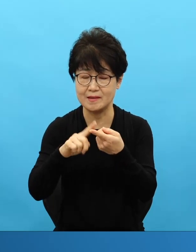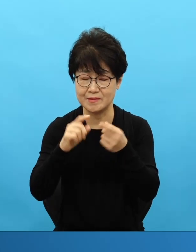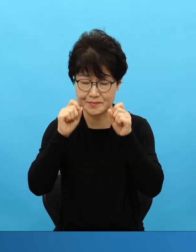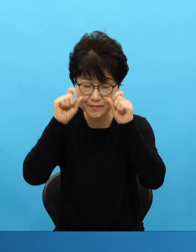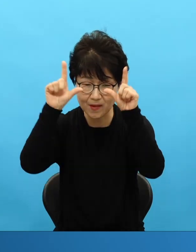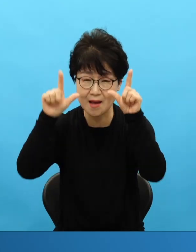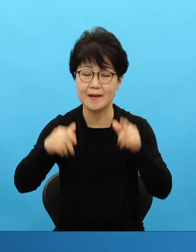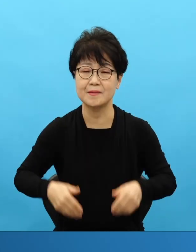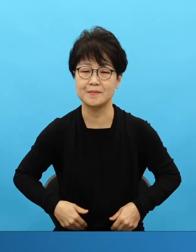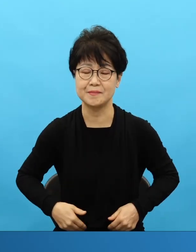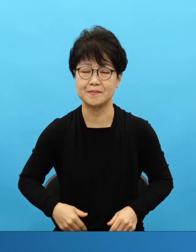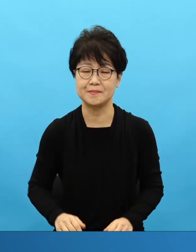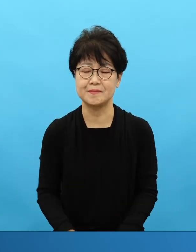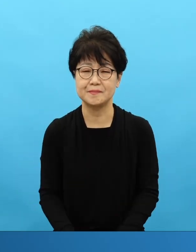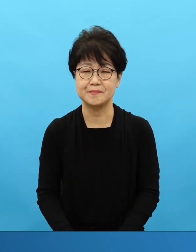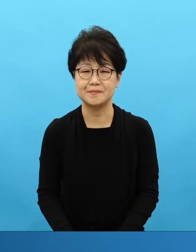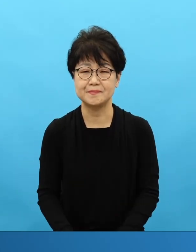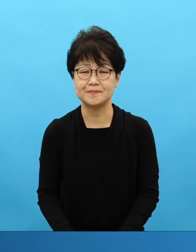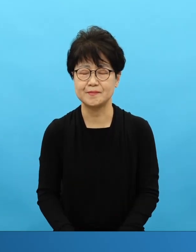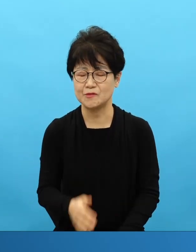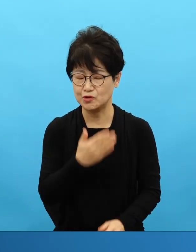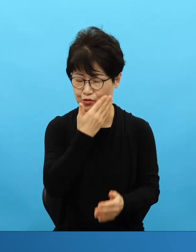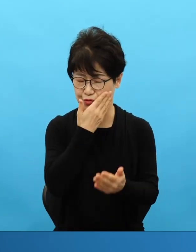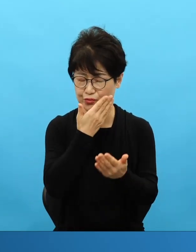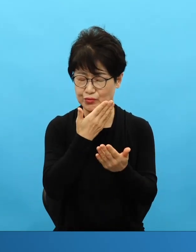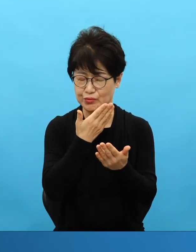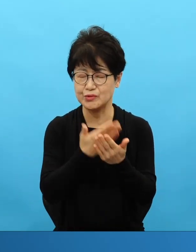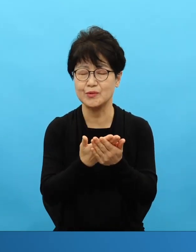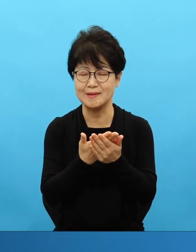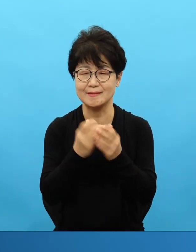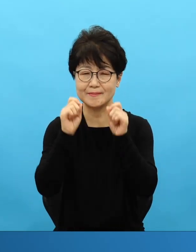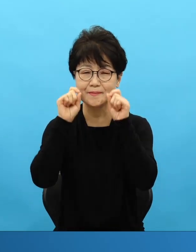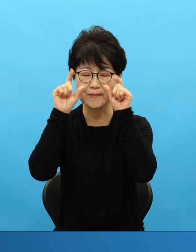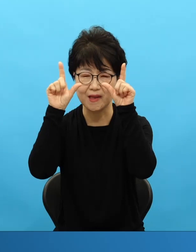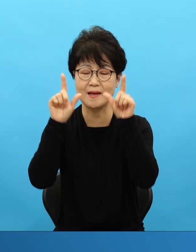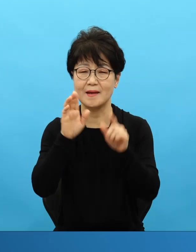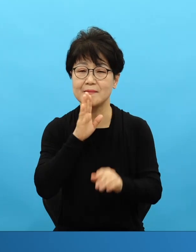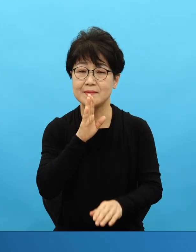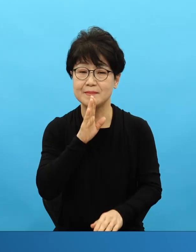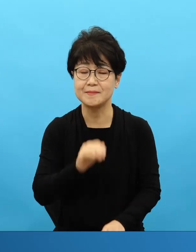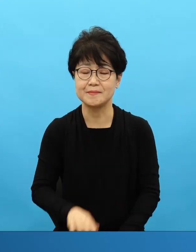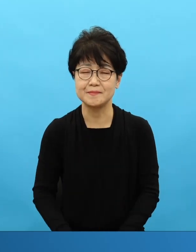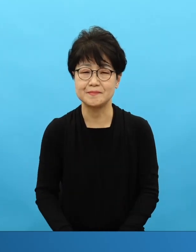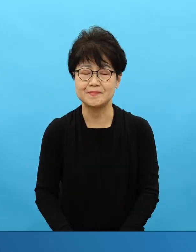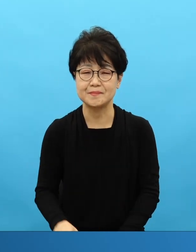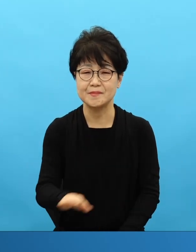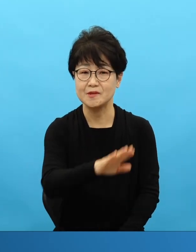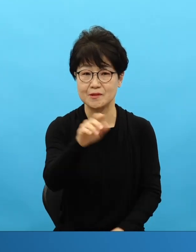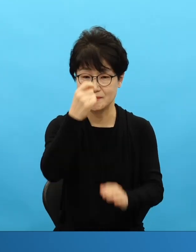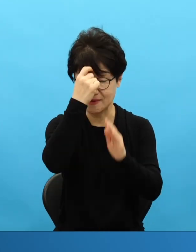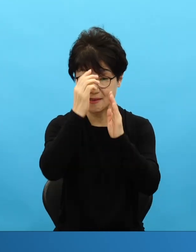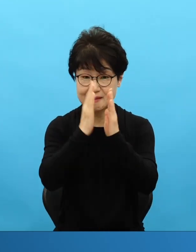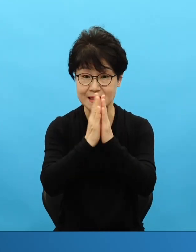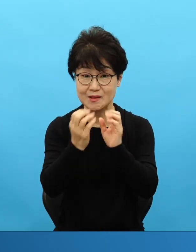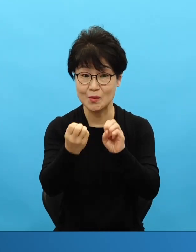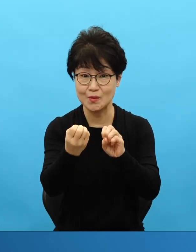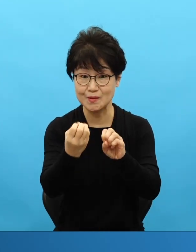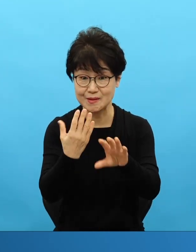이 부분이 굉장히 중요합니다. And this is very important. 여러분이 기도 응답을 받는다면